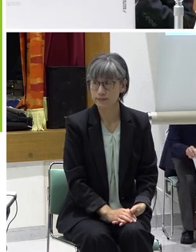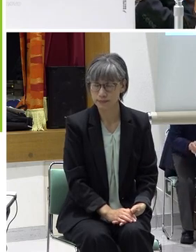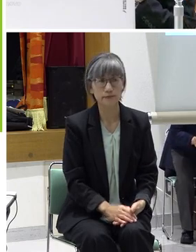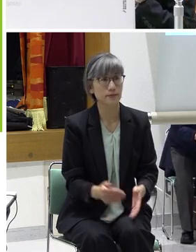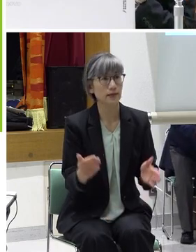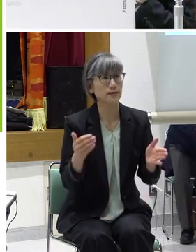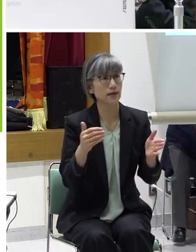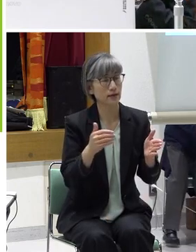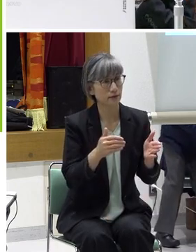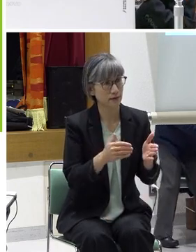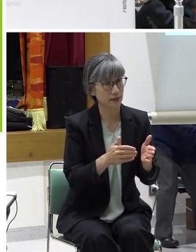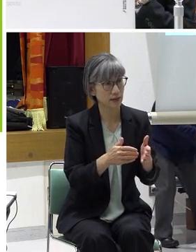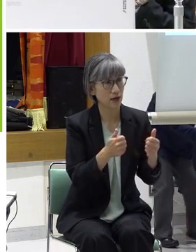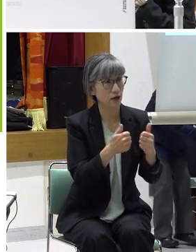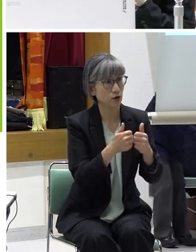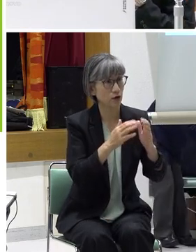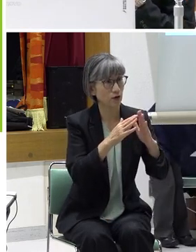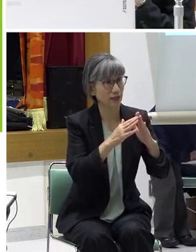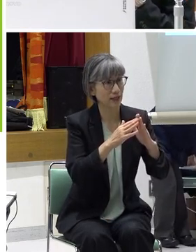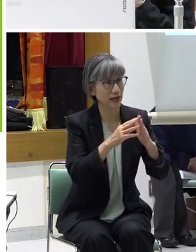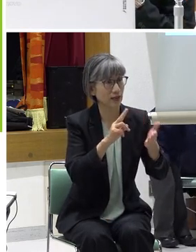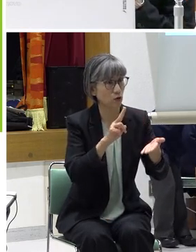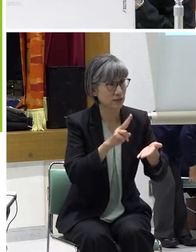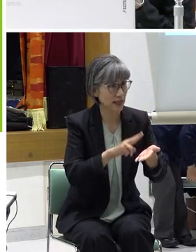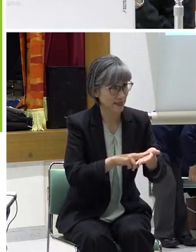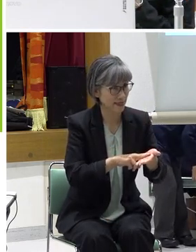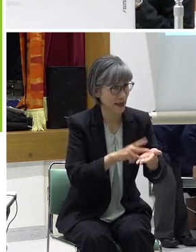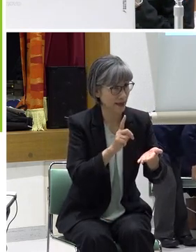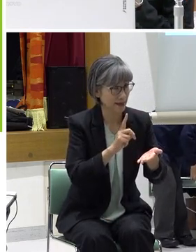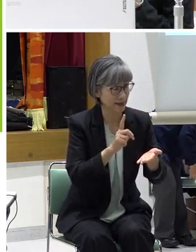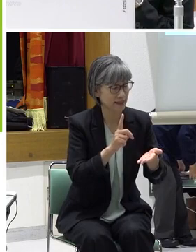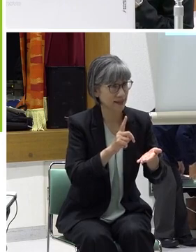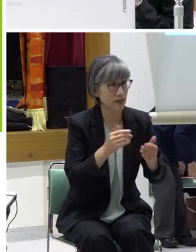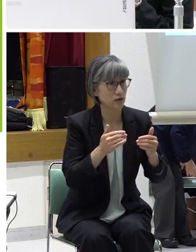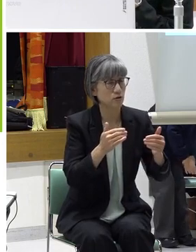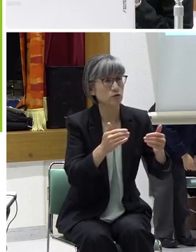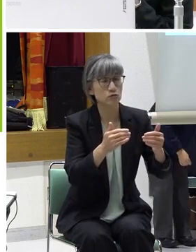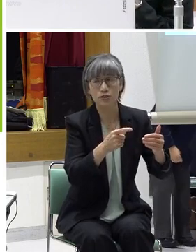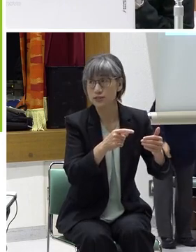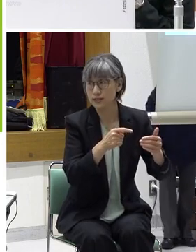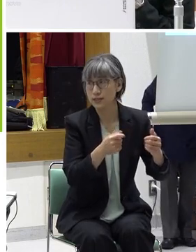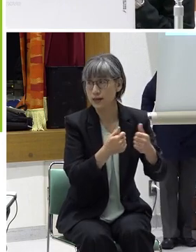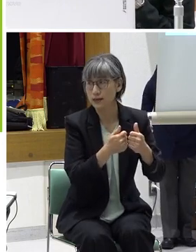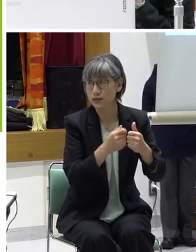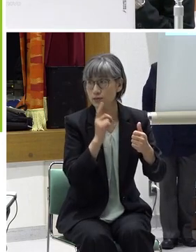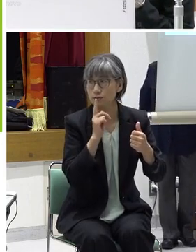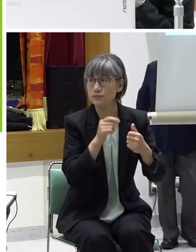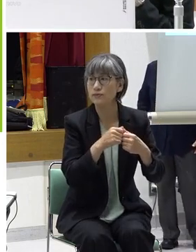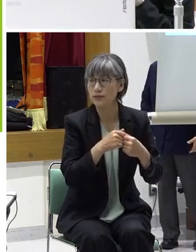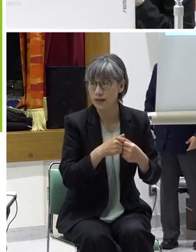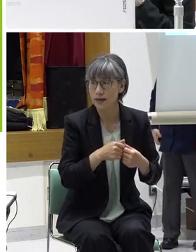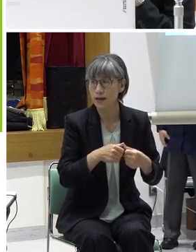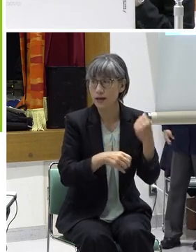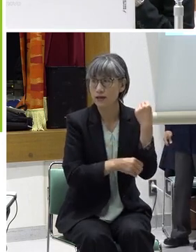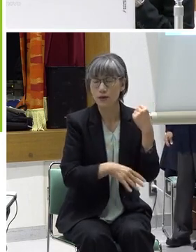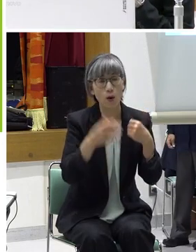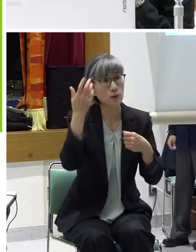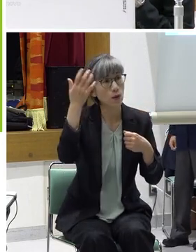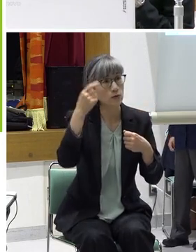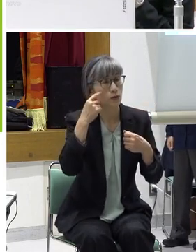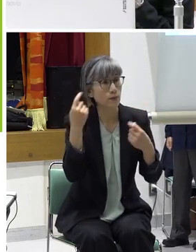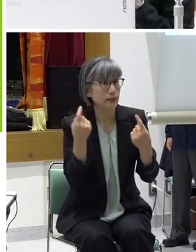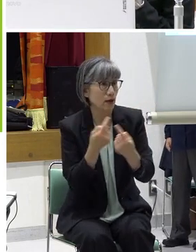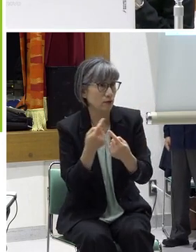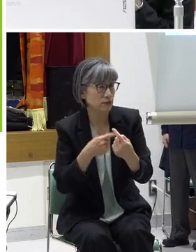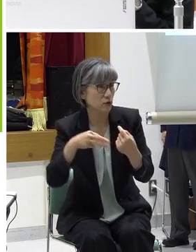最後に協議会の設定ですけども、推進体制といたしまして、基本構想の見直しとマ